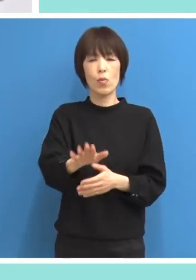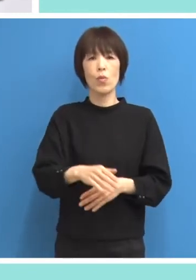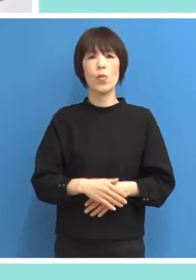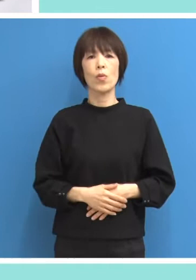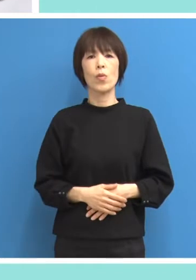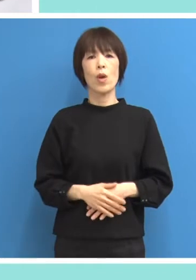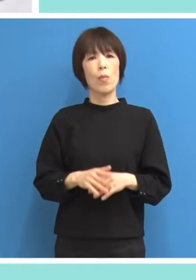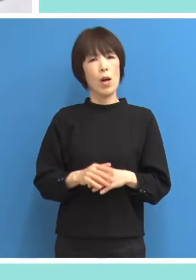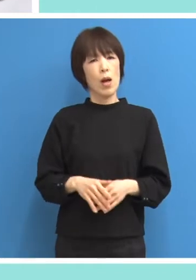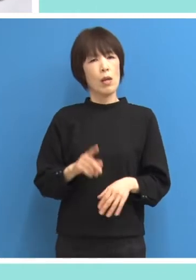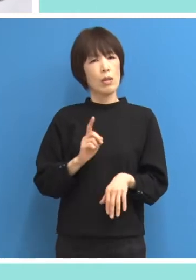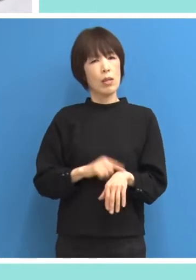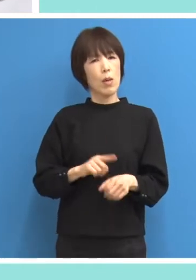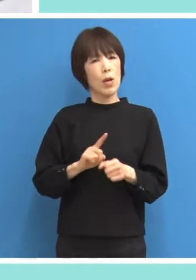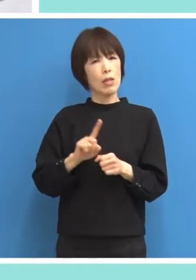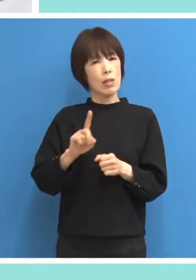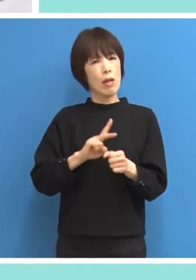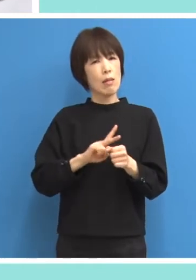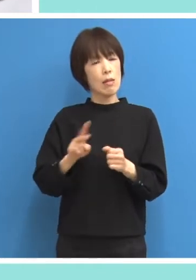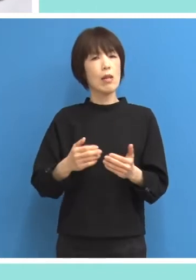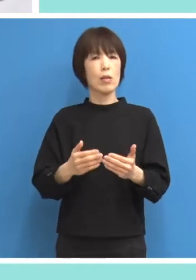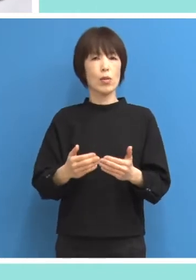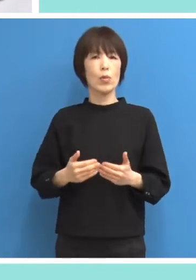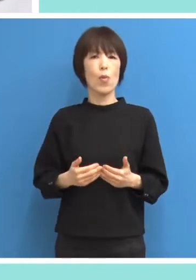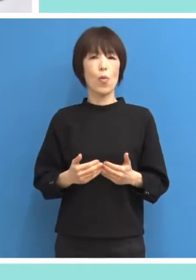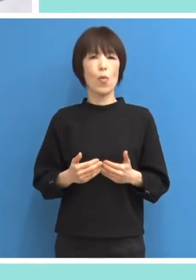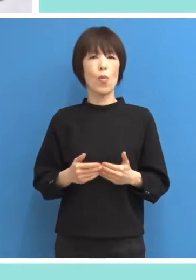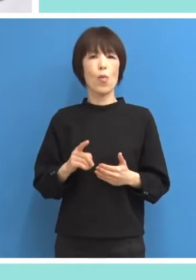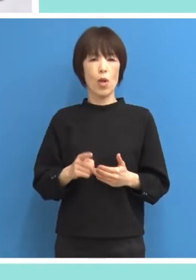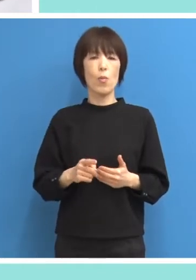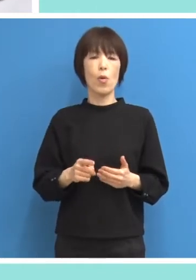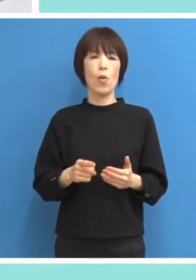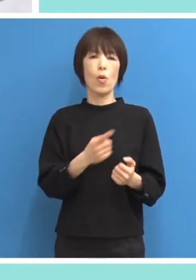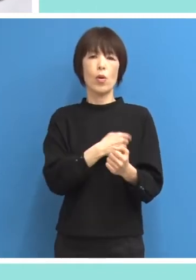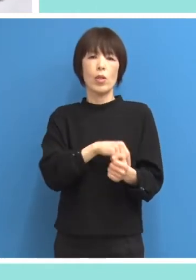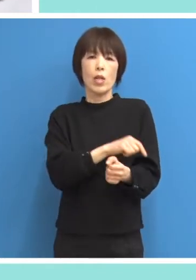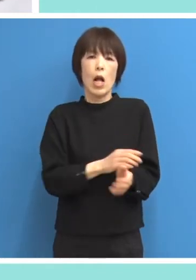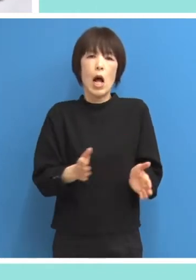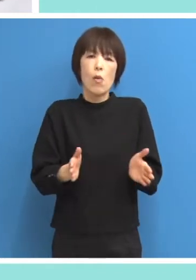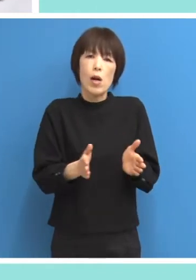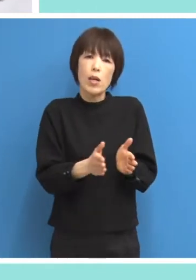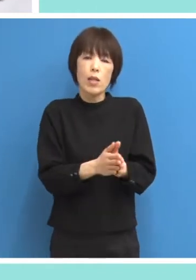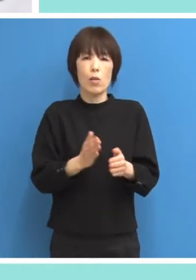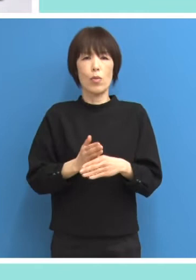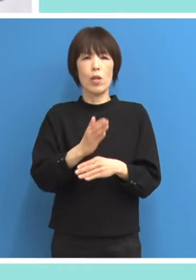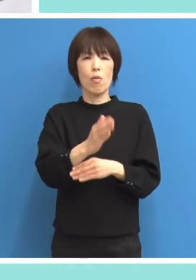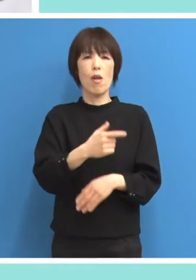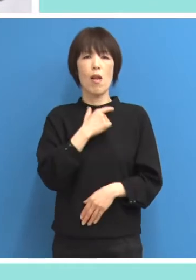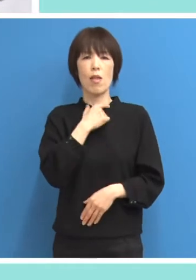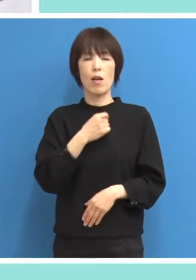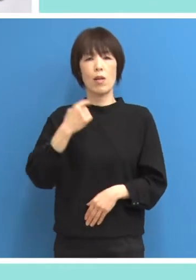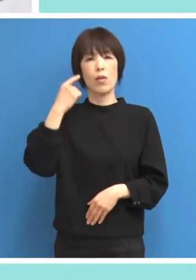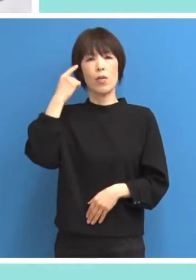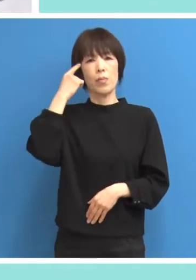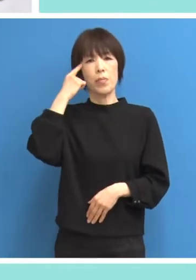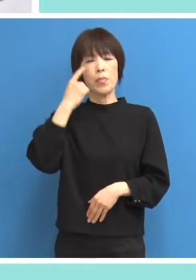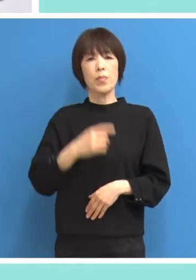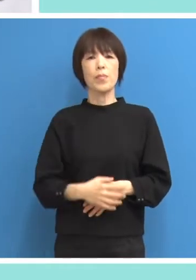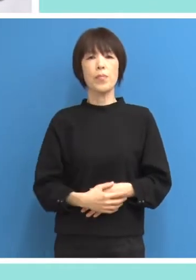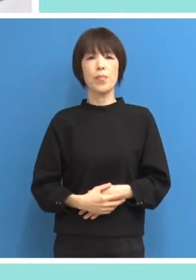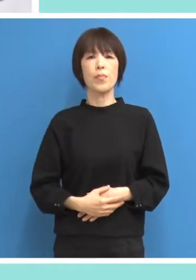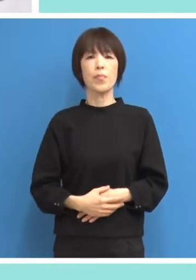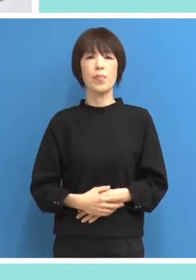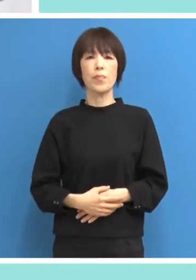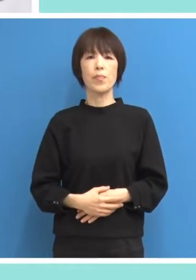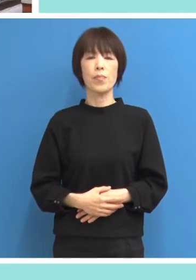。1、2年ぐらいかかると思いますが、ここもですね、みんなで力を合わせて乗り越えていきたいなというふうに感じているところ